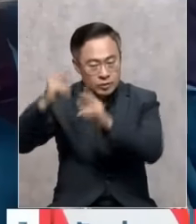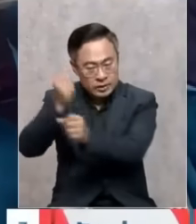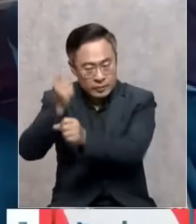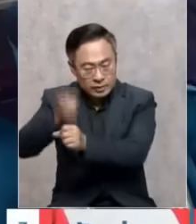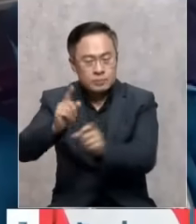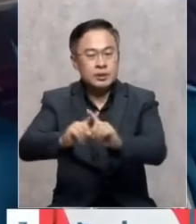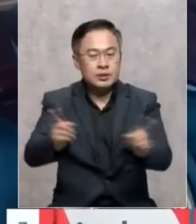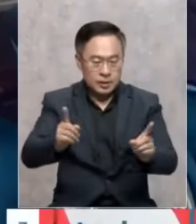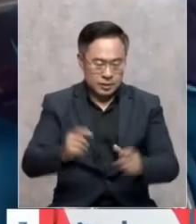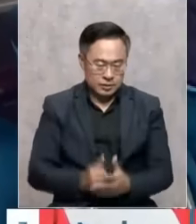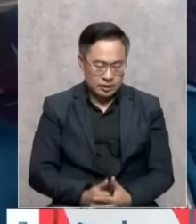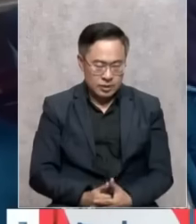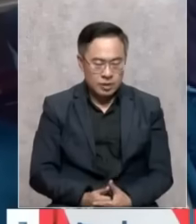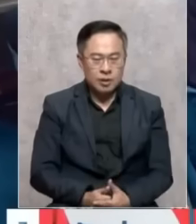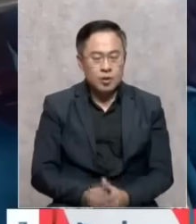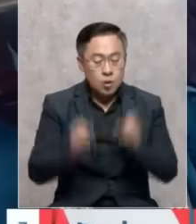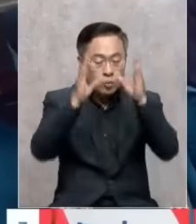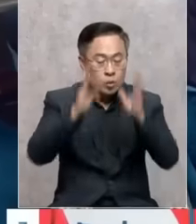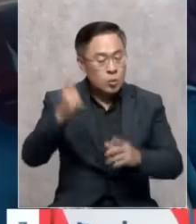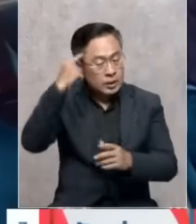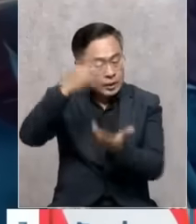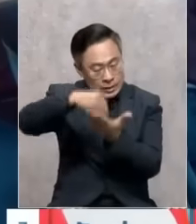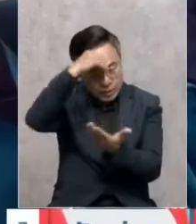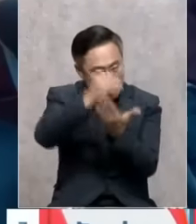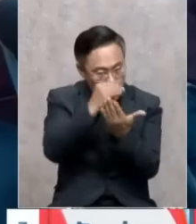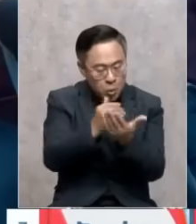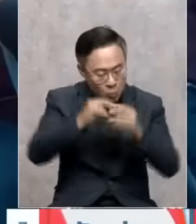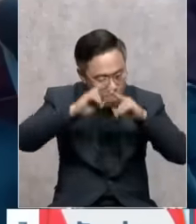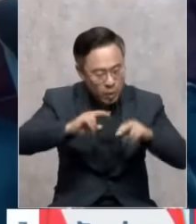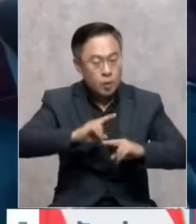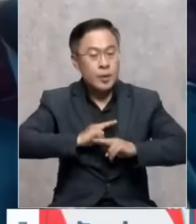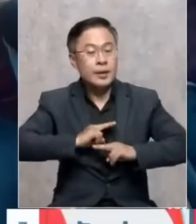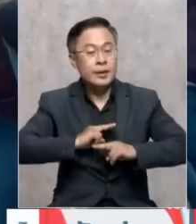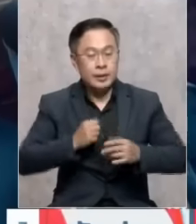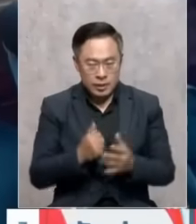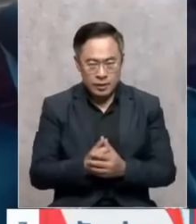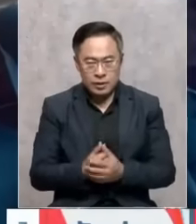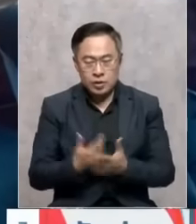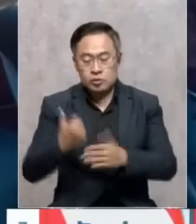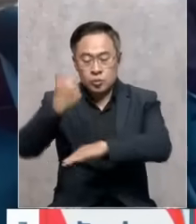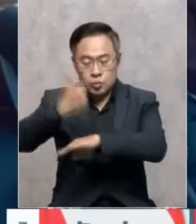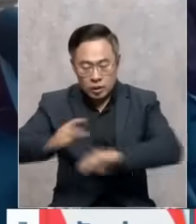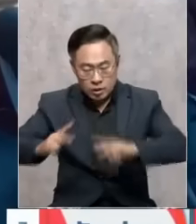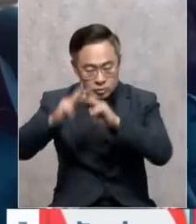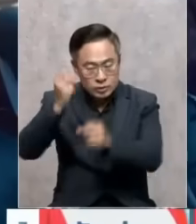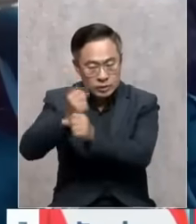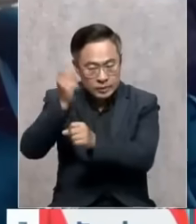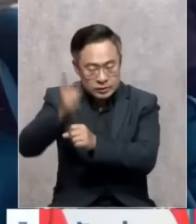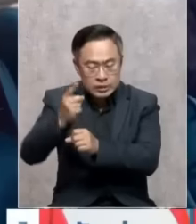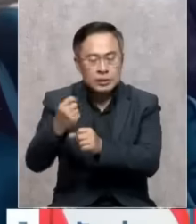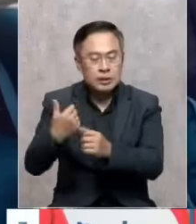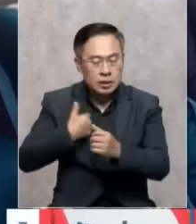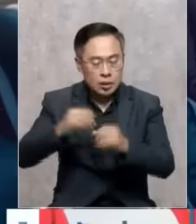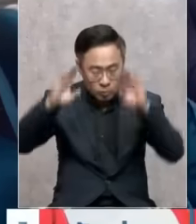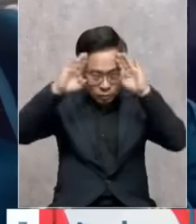ทินมาขอคำแนะนำบางคนอยากทำก็ทำเลยทำไปแล้วผิดก็ผิดไปเลยไม่บอกมันก็ไปเรื่อยคุณสุทินบอกว่าก็ต้องรับ